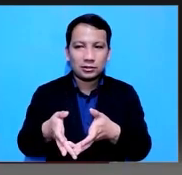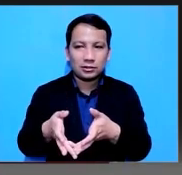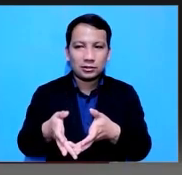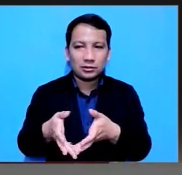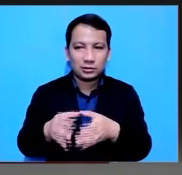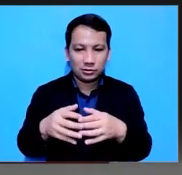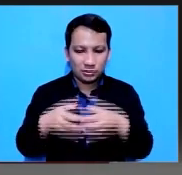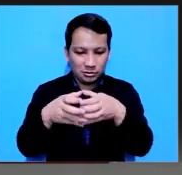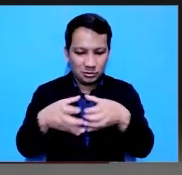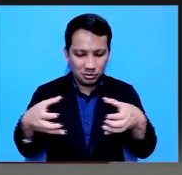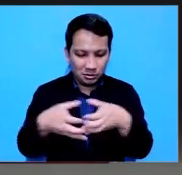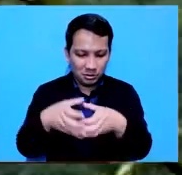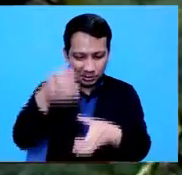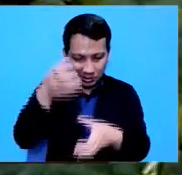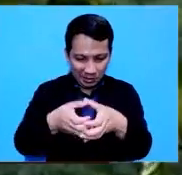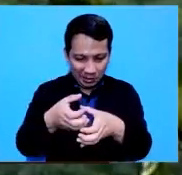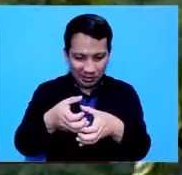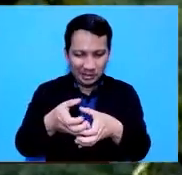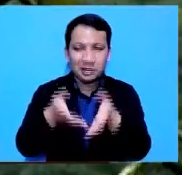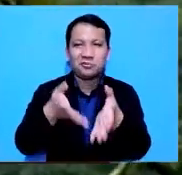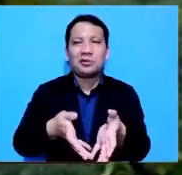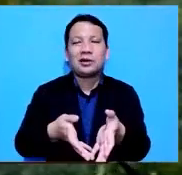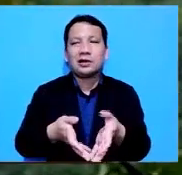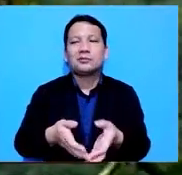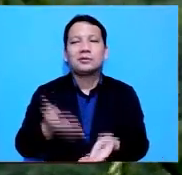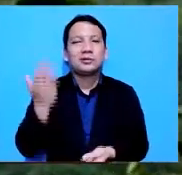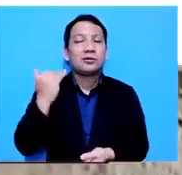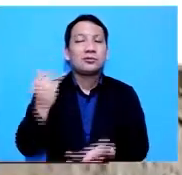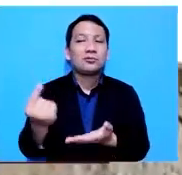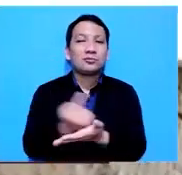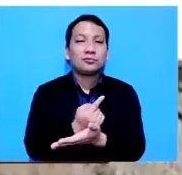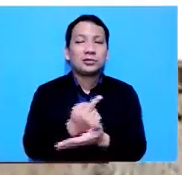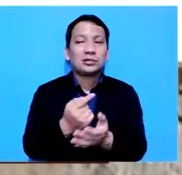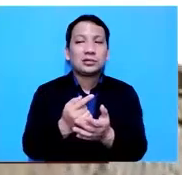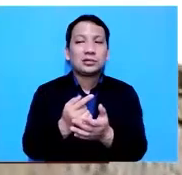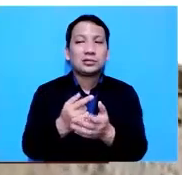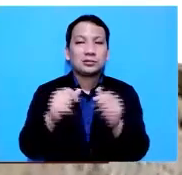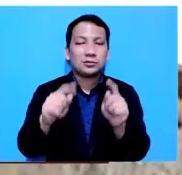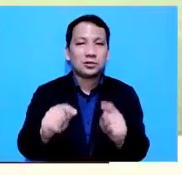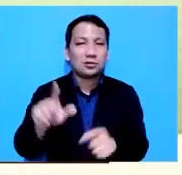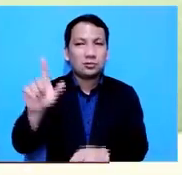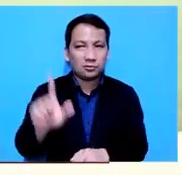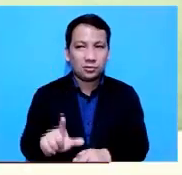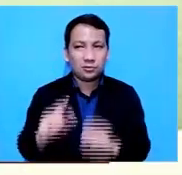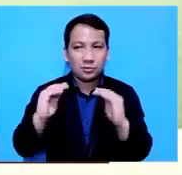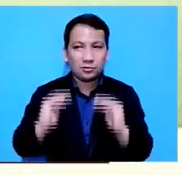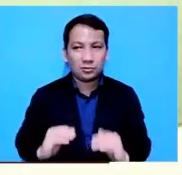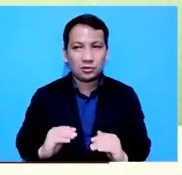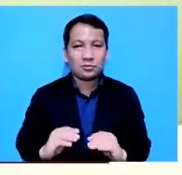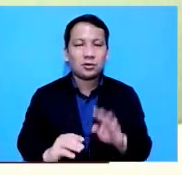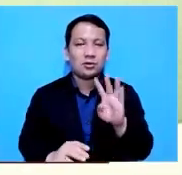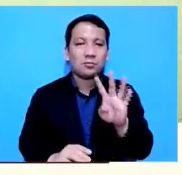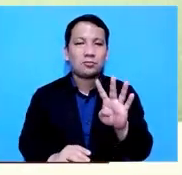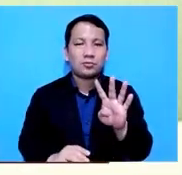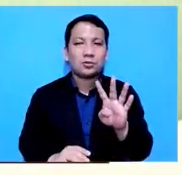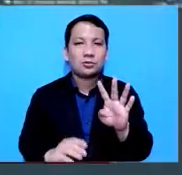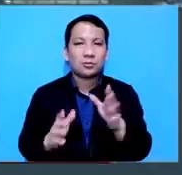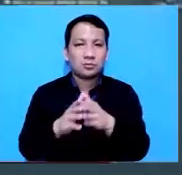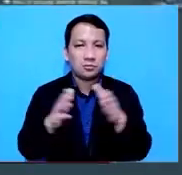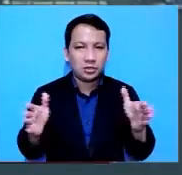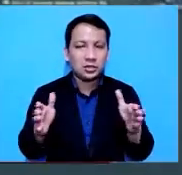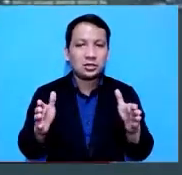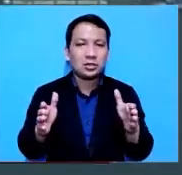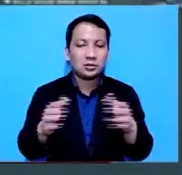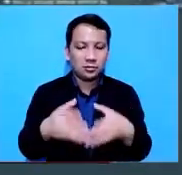doon sa tubo. Itong weekend kasi, biglang bumaba ang antas ng tubig sa 4 na itinuturing na mga pangunahing dam